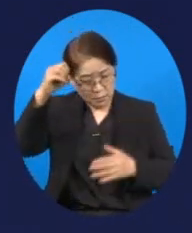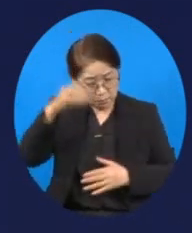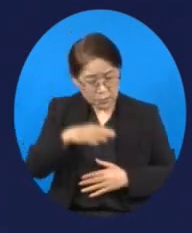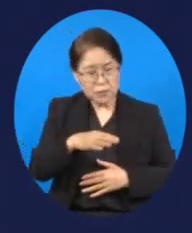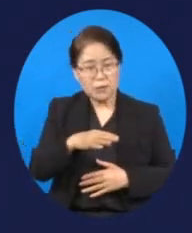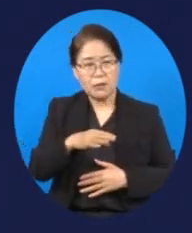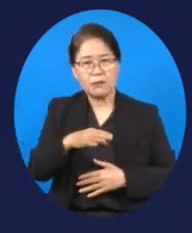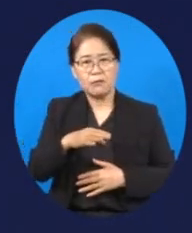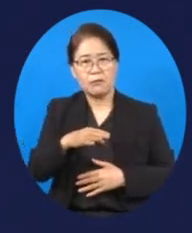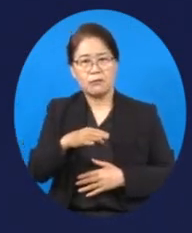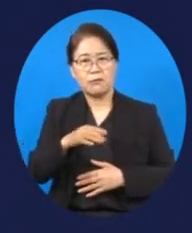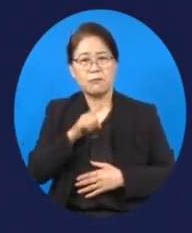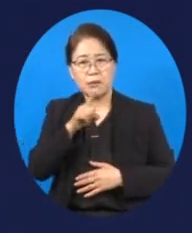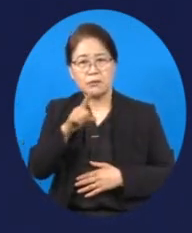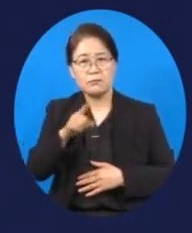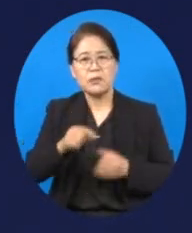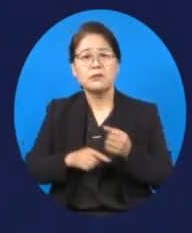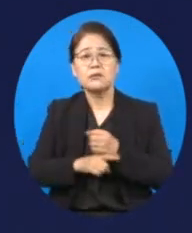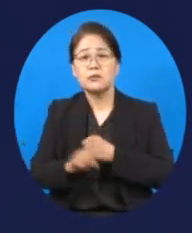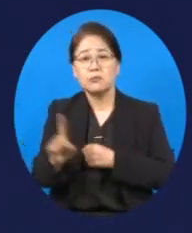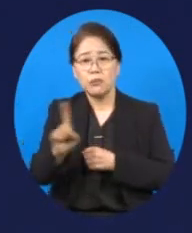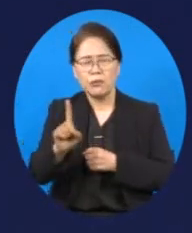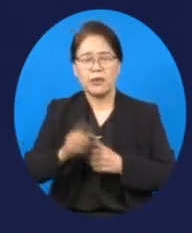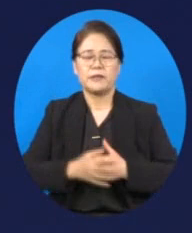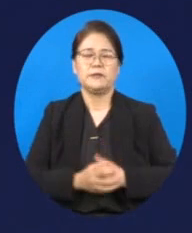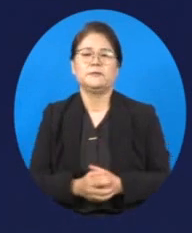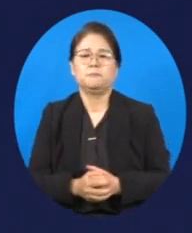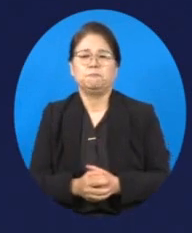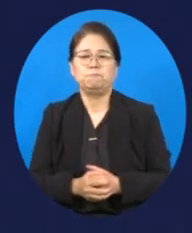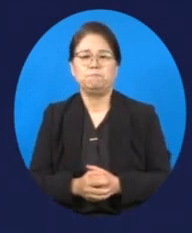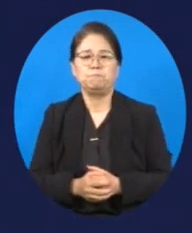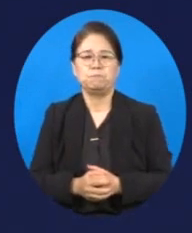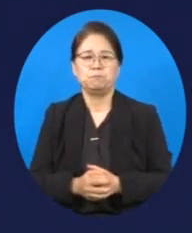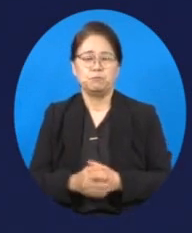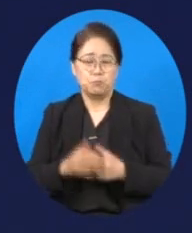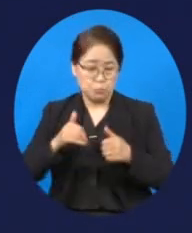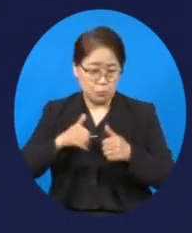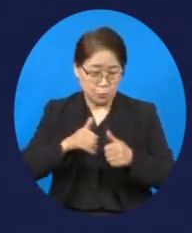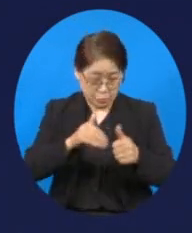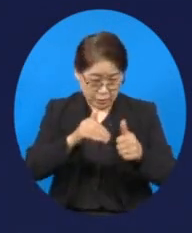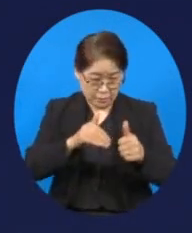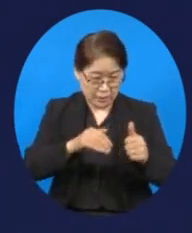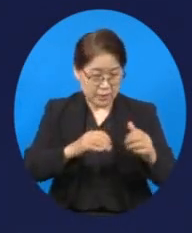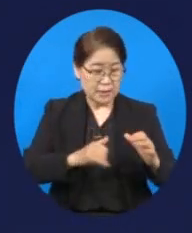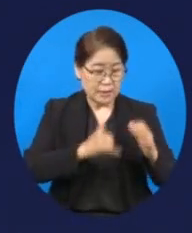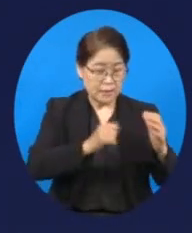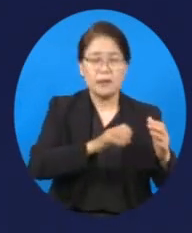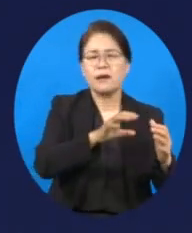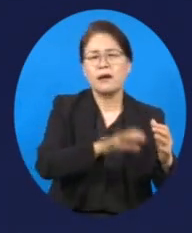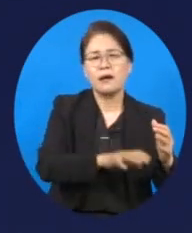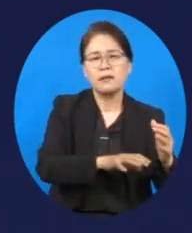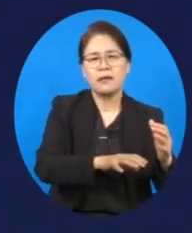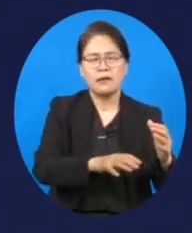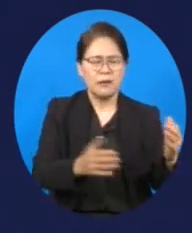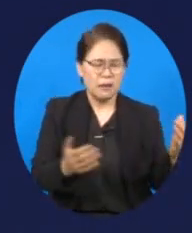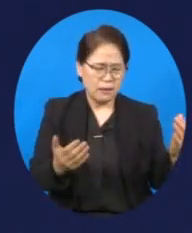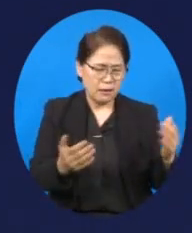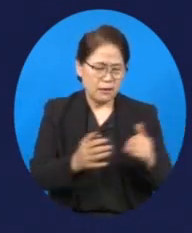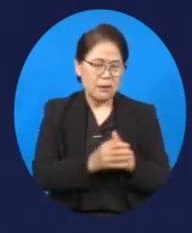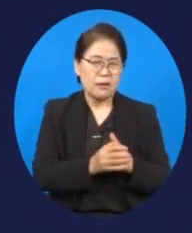빛이라고 그렇게 말씀하실까요 자 우리가 보냄을 받은이 세상이 빛이